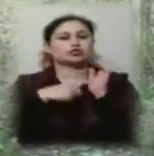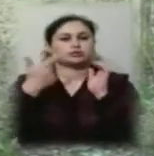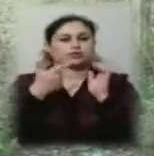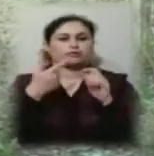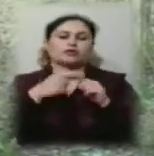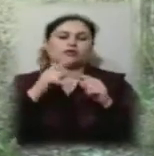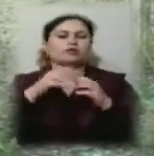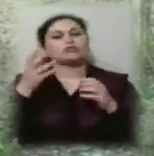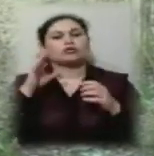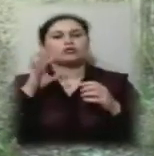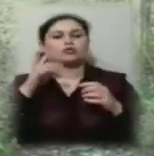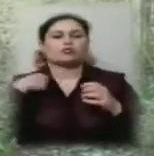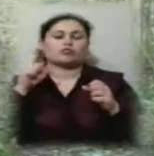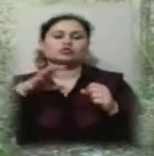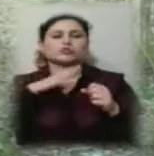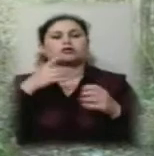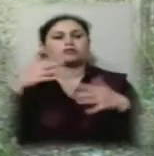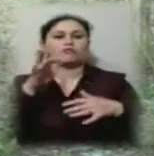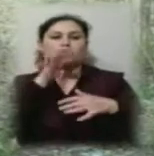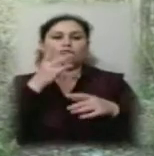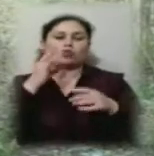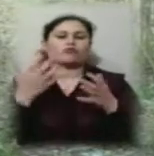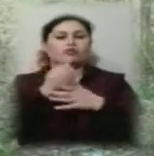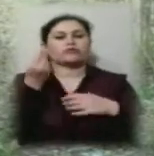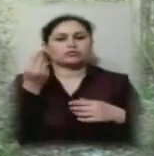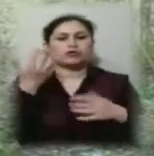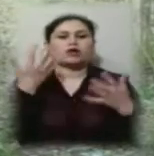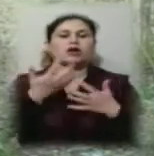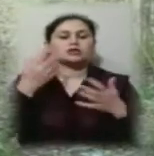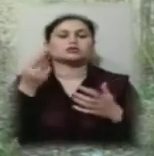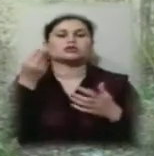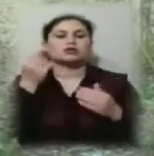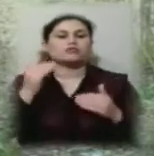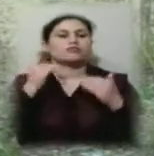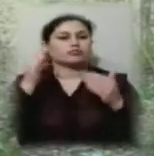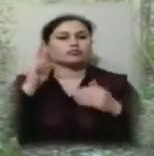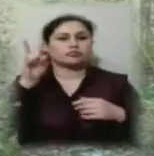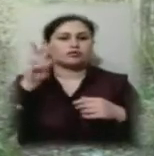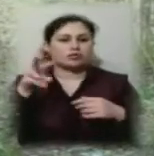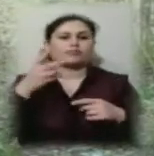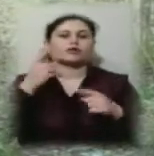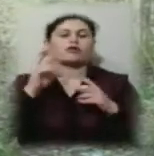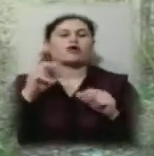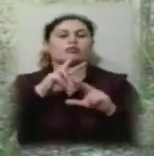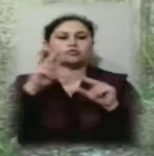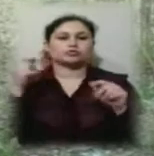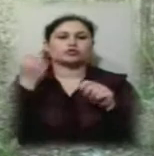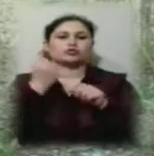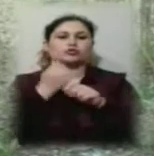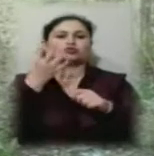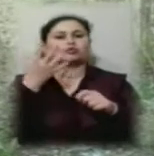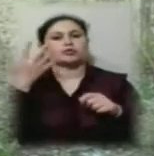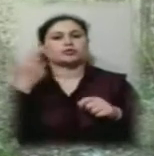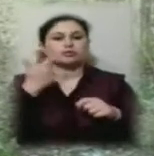там, може, втрачаю часі, але виграю грошах. Якщо вартість буде значно підвищена, як обіцяють, до 4-5 гривень, то я